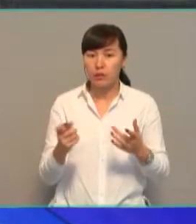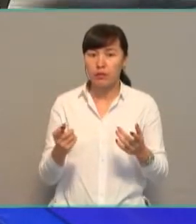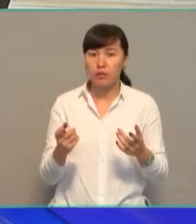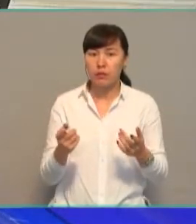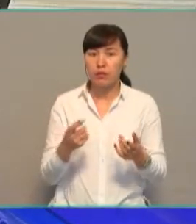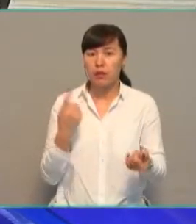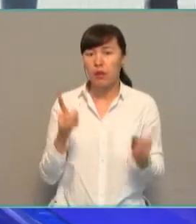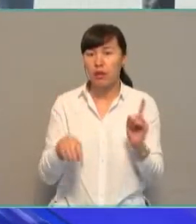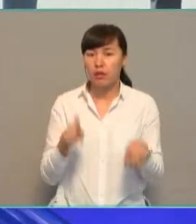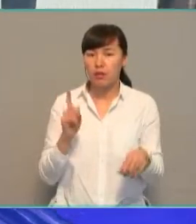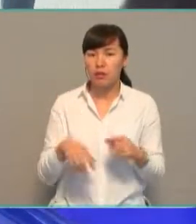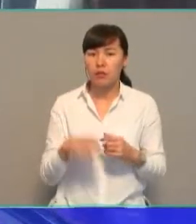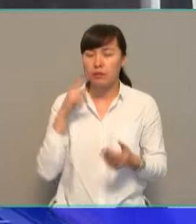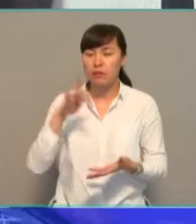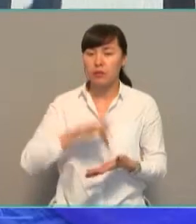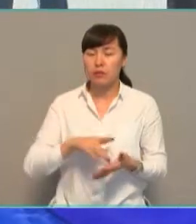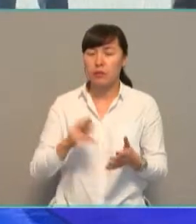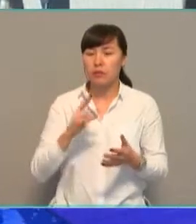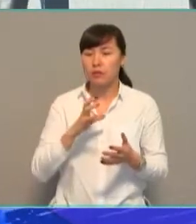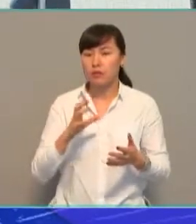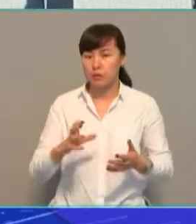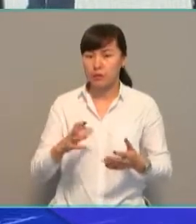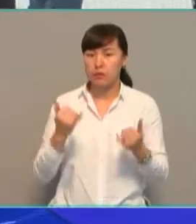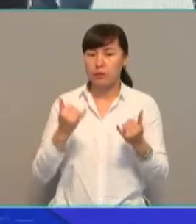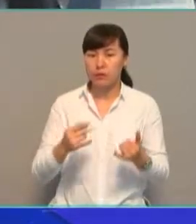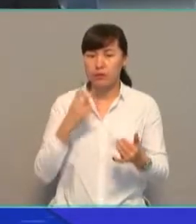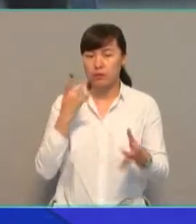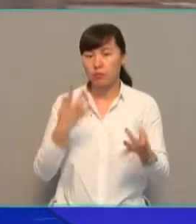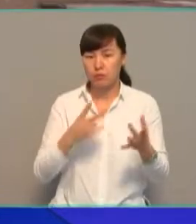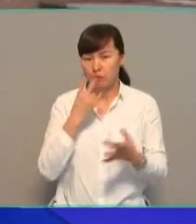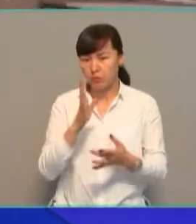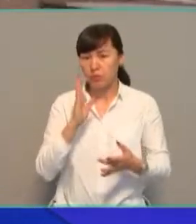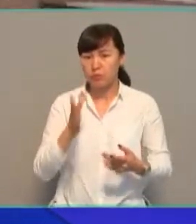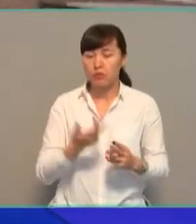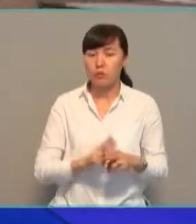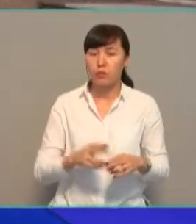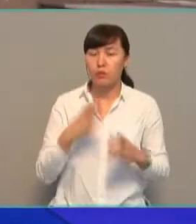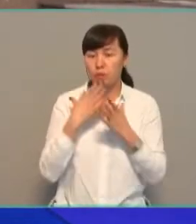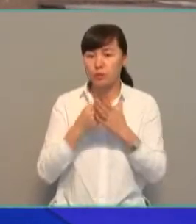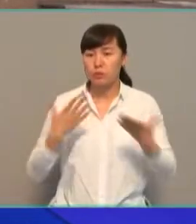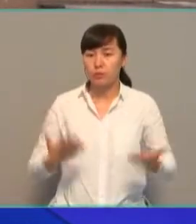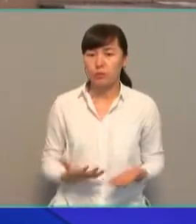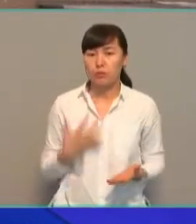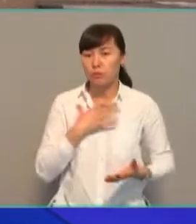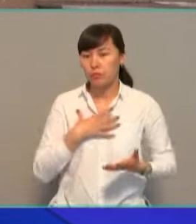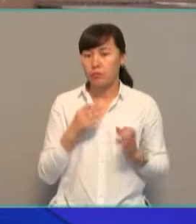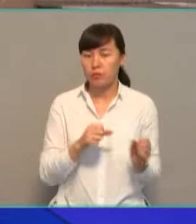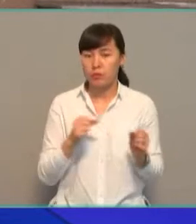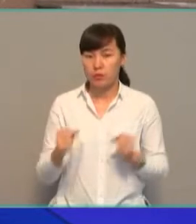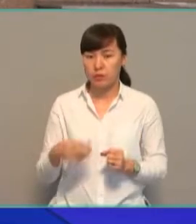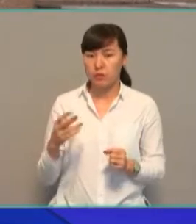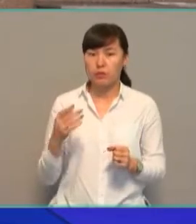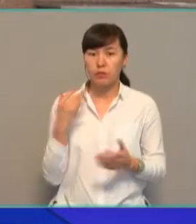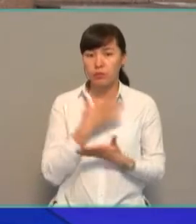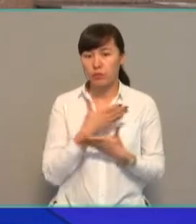неген саяқ. Шымкенттіктер төтенше жағдайға әлі де бей-жай қарайтын секілді. Өз өміріне алаңдап сақтанып жүргендер